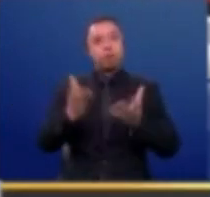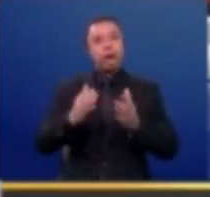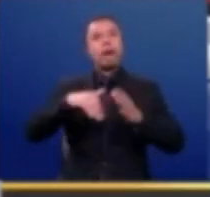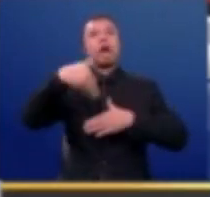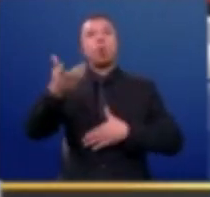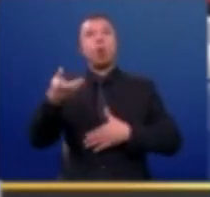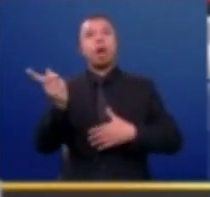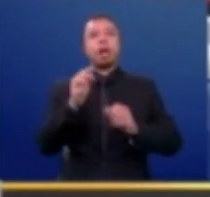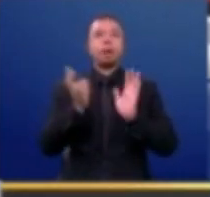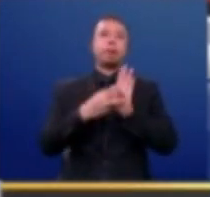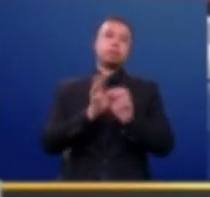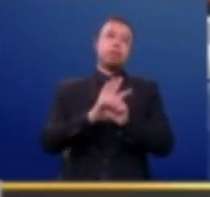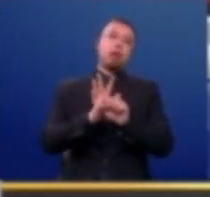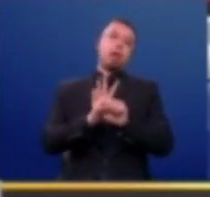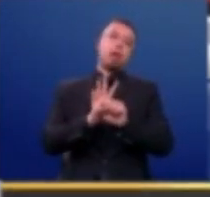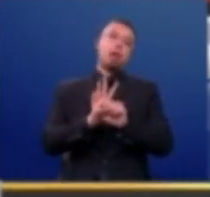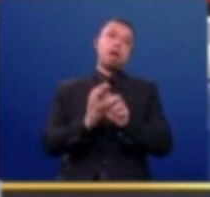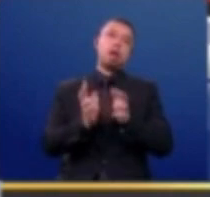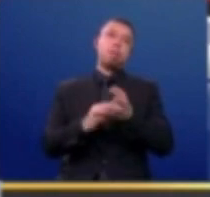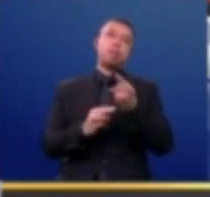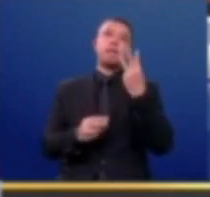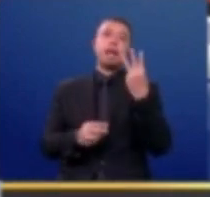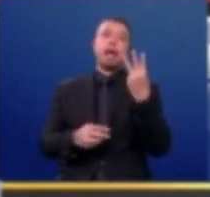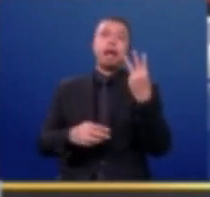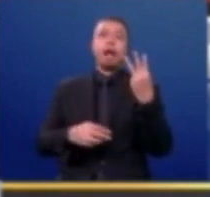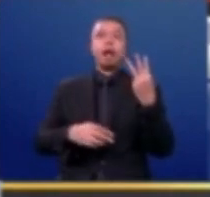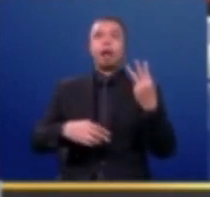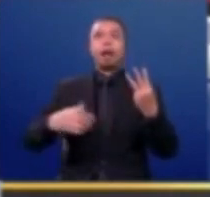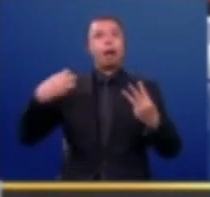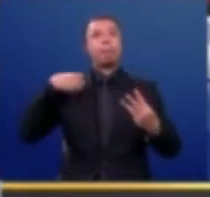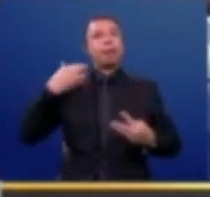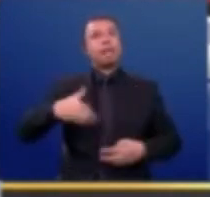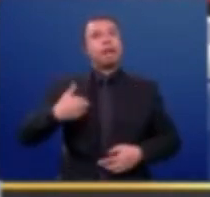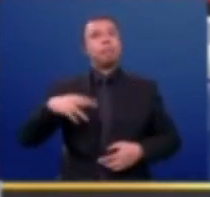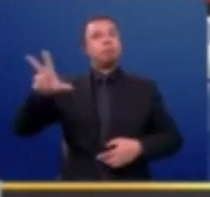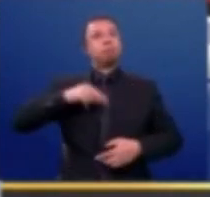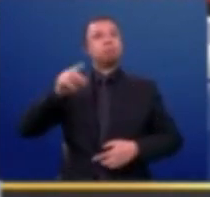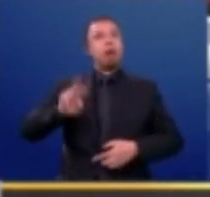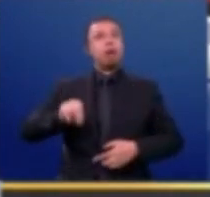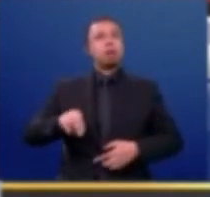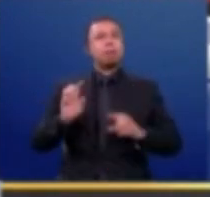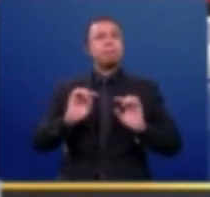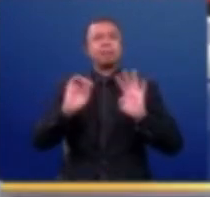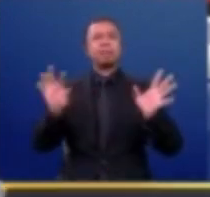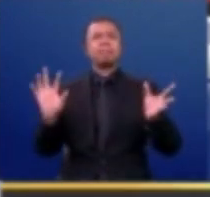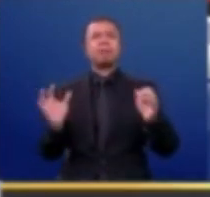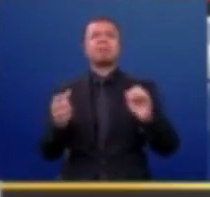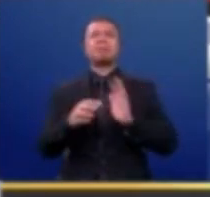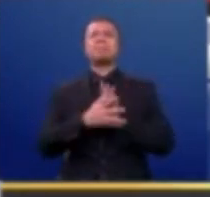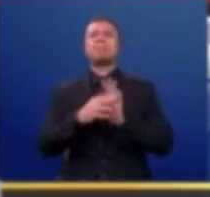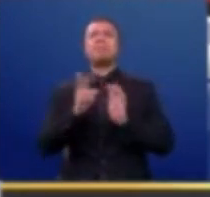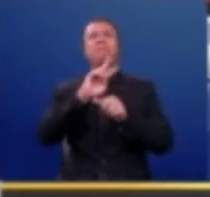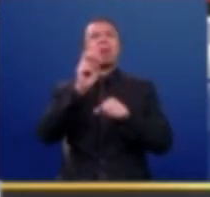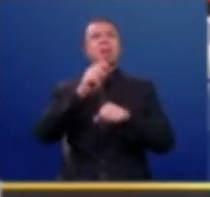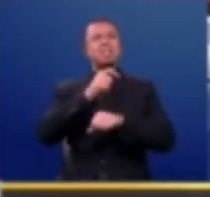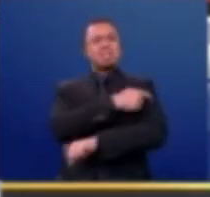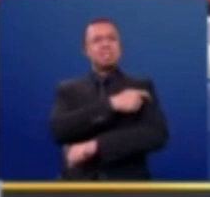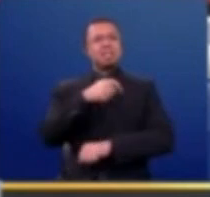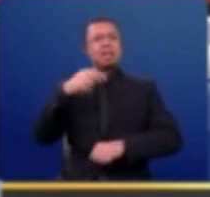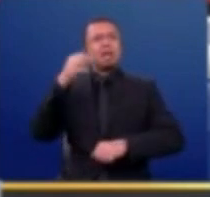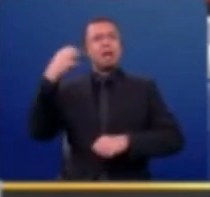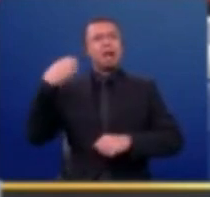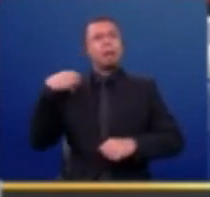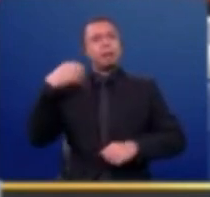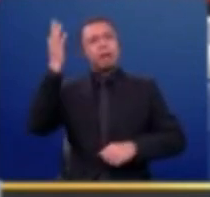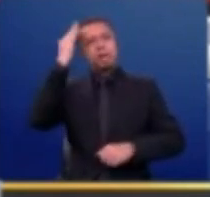Dan yang ketiga alasannya tentunya adalah Amerika Serikat takut ketularan lagi, ya kan? Karena dengan berbagai varian yang timbul di dunia ini, Amerika Serikat tahu jelas